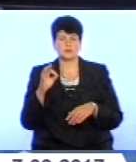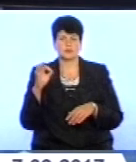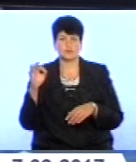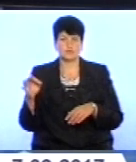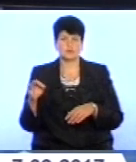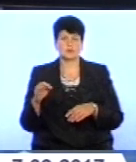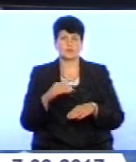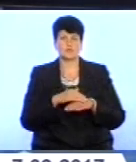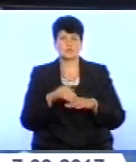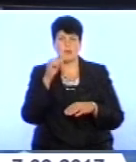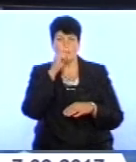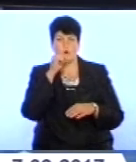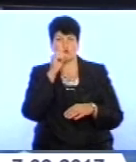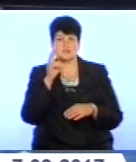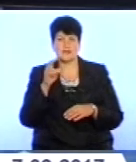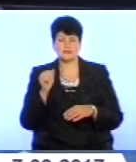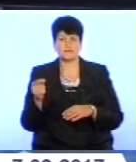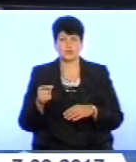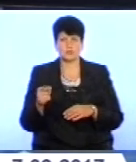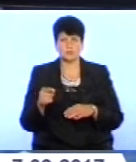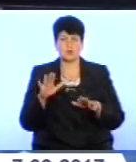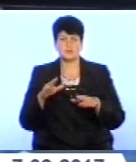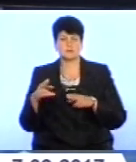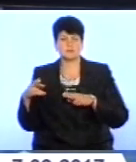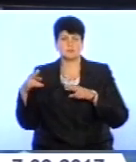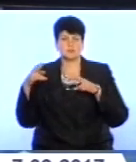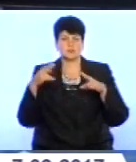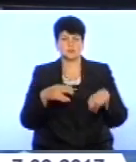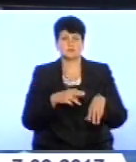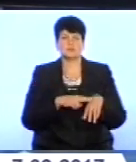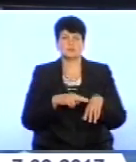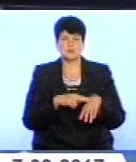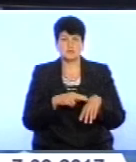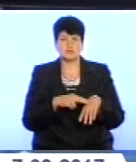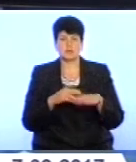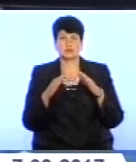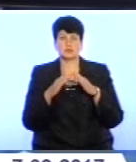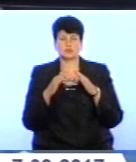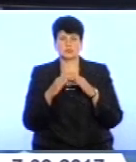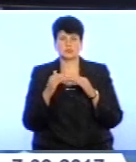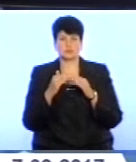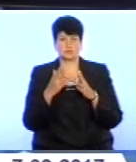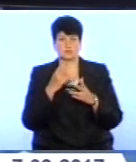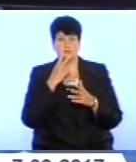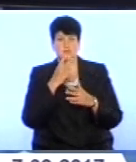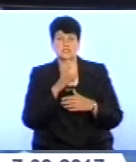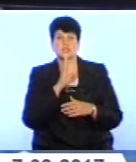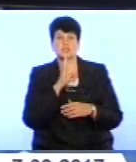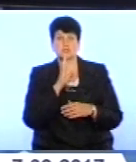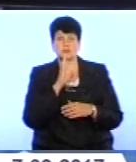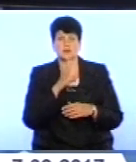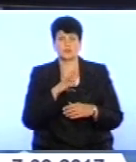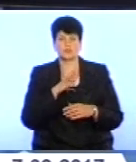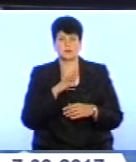вулиці Морозенка, що у Тернополі. На місце події оперативно прибули працівники поліції, які на даху багатоповерхівки виявили жінку, яка